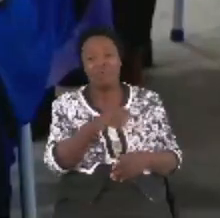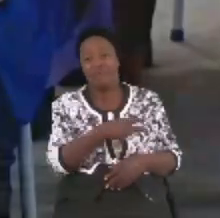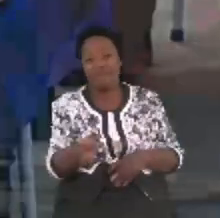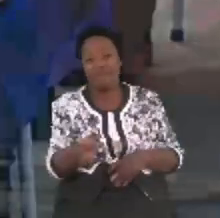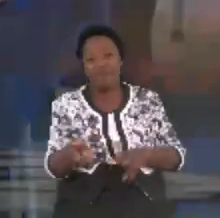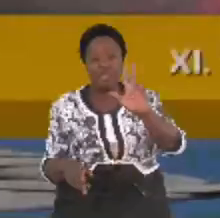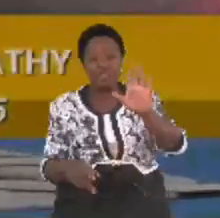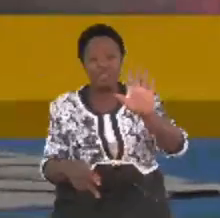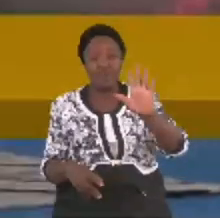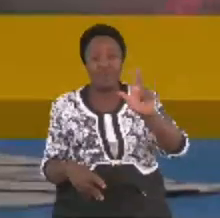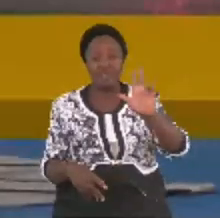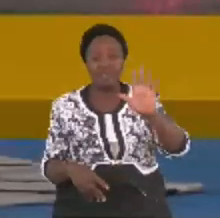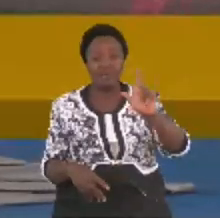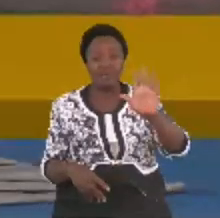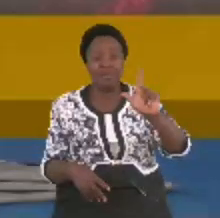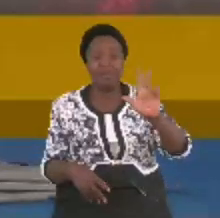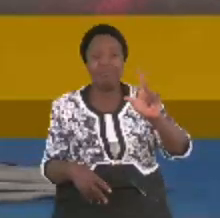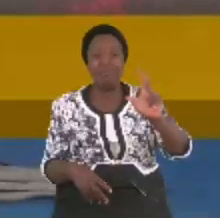Verset 35.